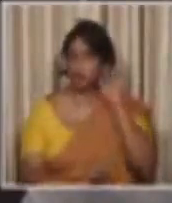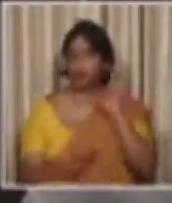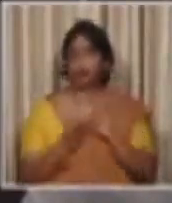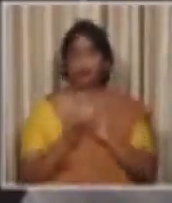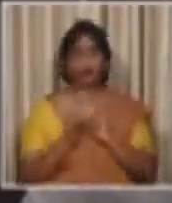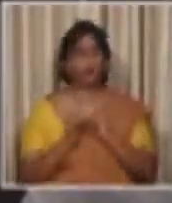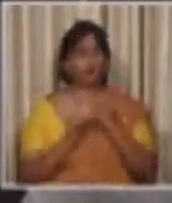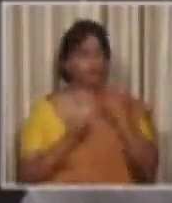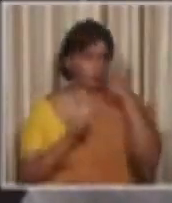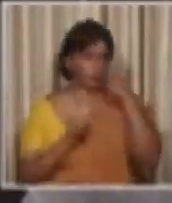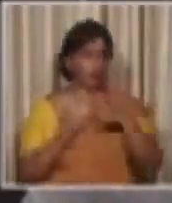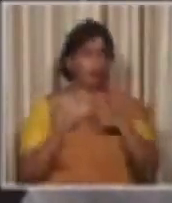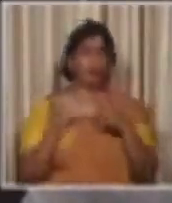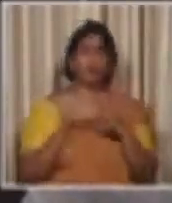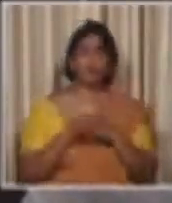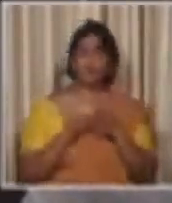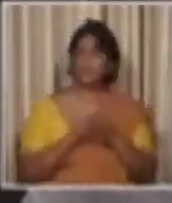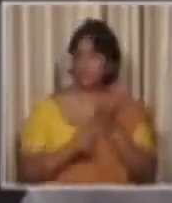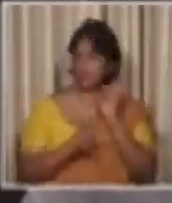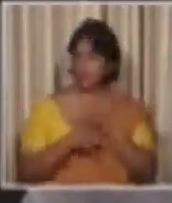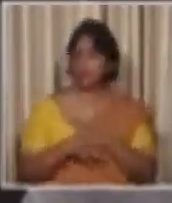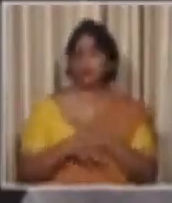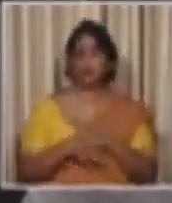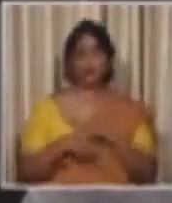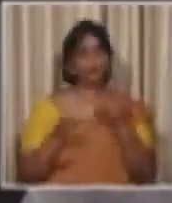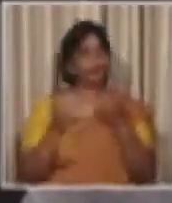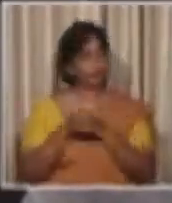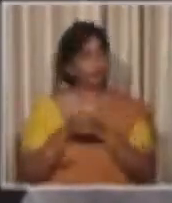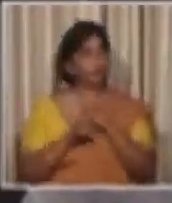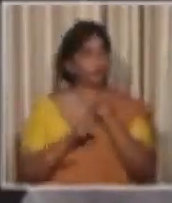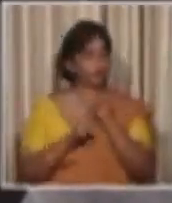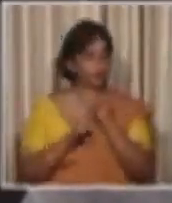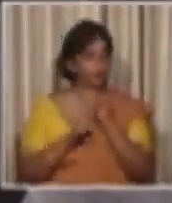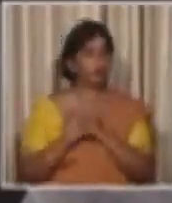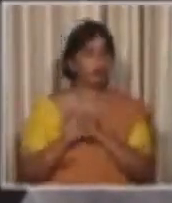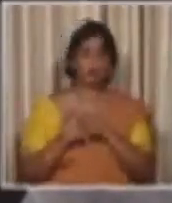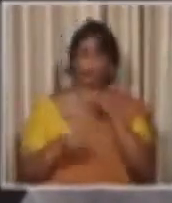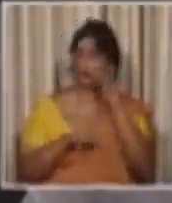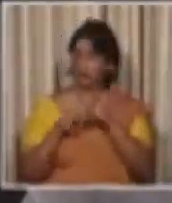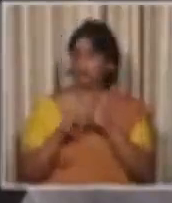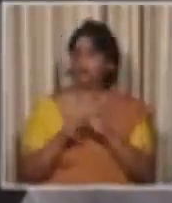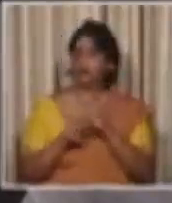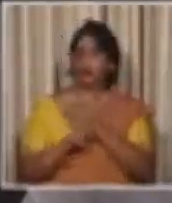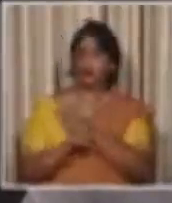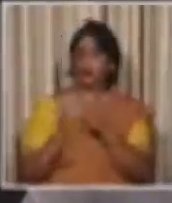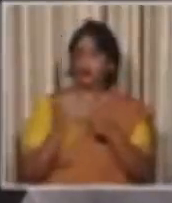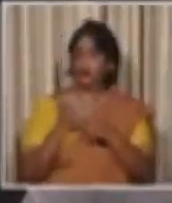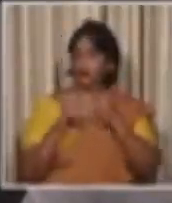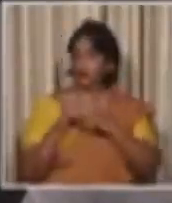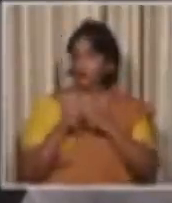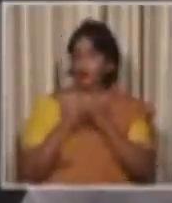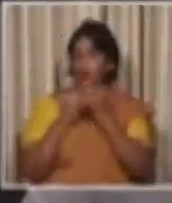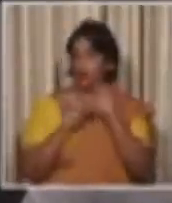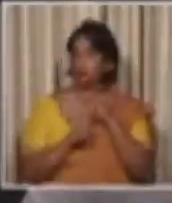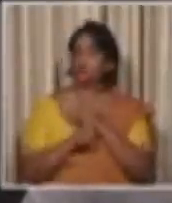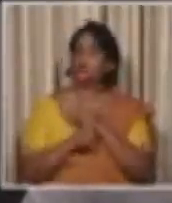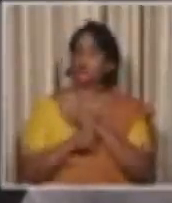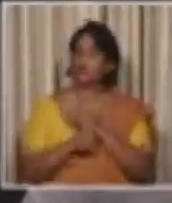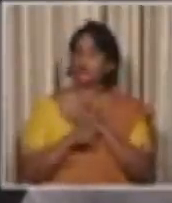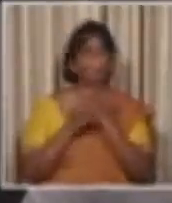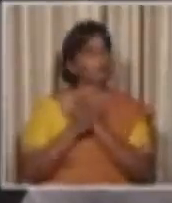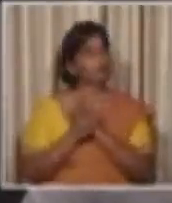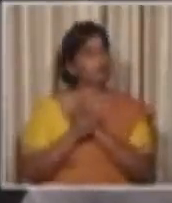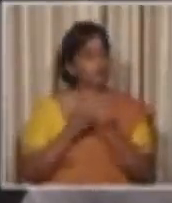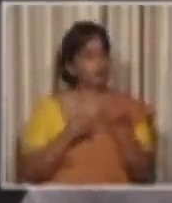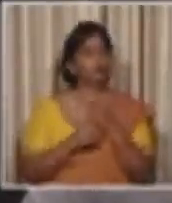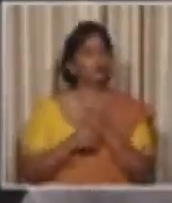සුනිත්‍ය බලශක්ති අධිකාරියේ සභාපතිවරයා ඇතුළු සමහර නිලධාරීන්ලා මේ ලංසු විවෘත කිරීමට ඒක